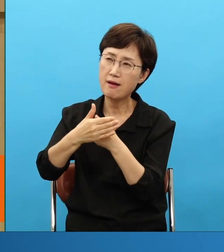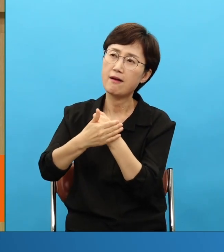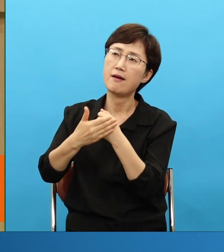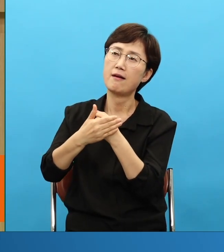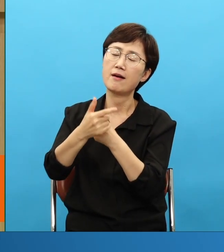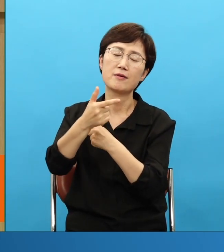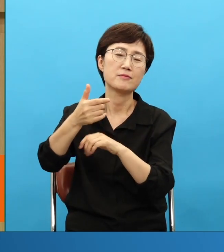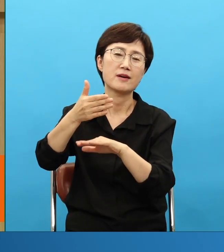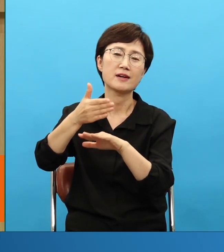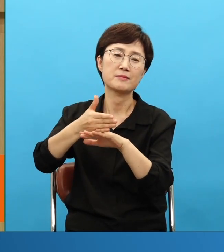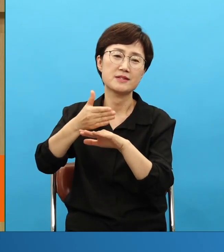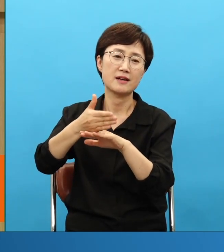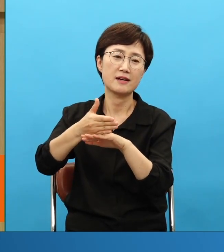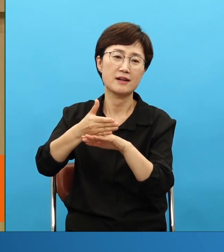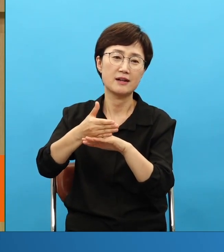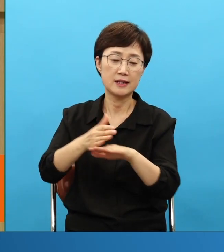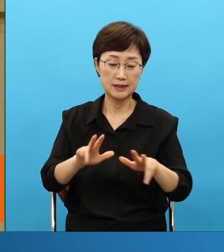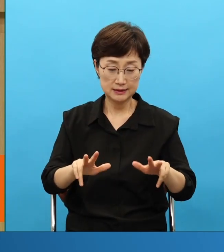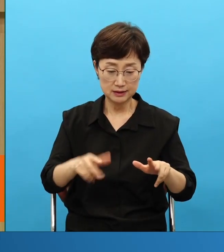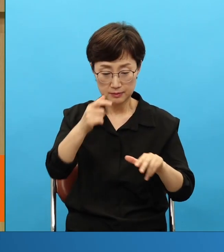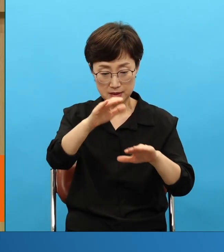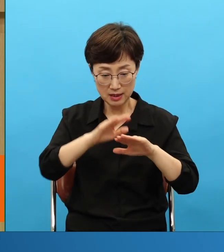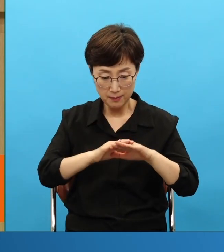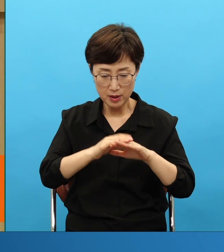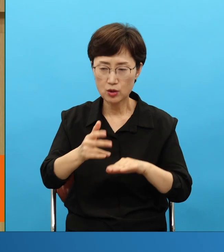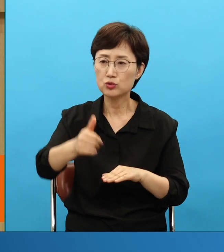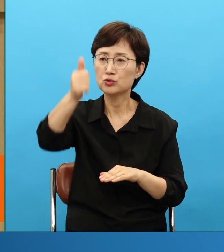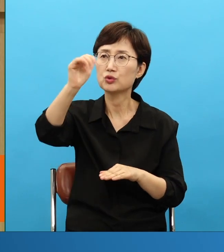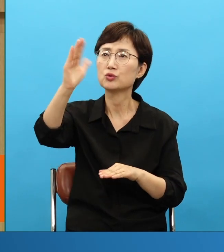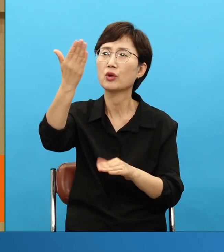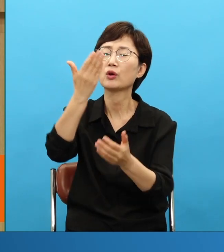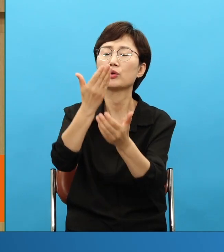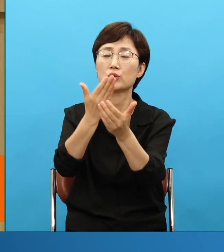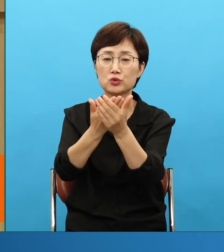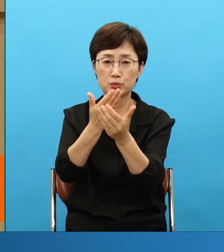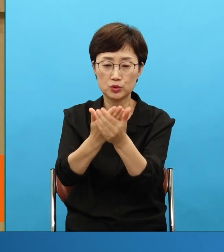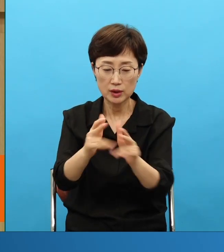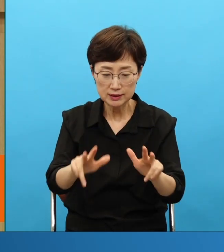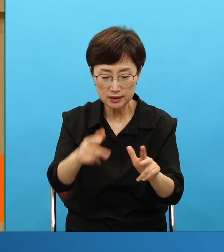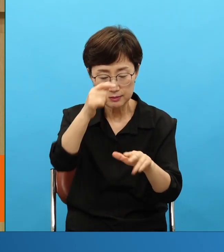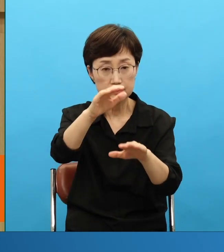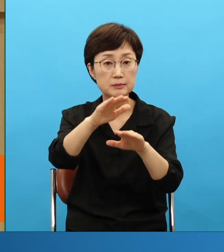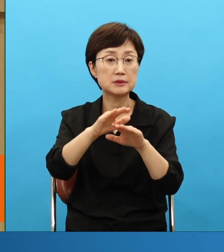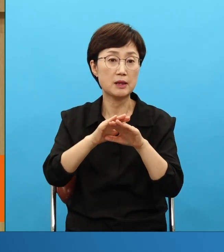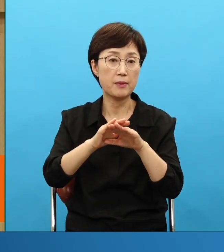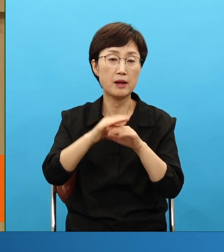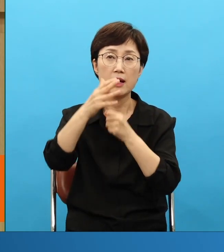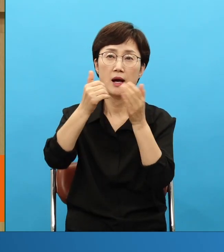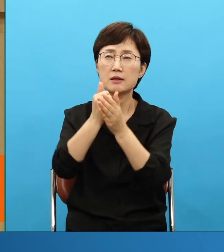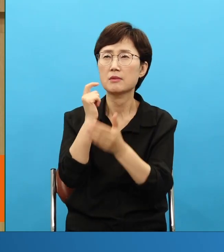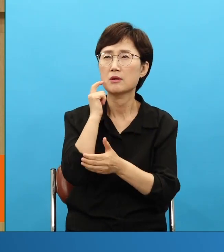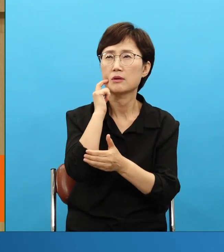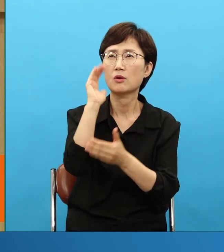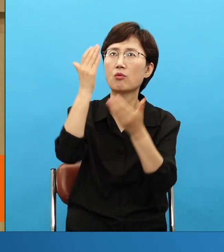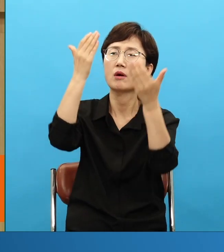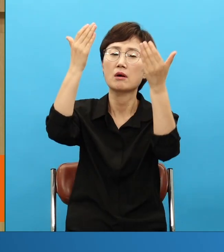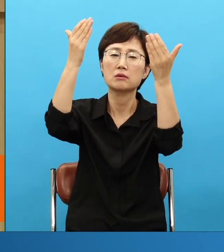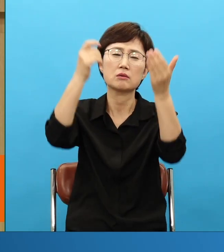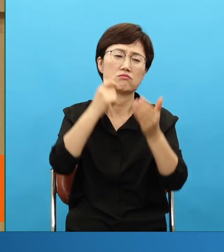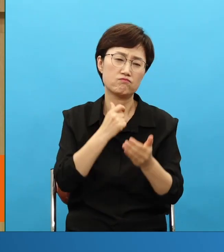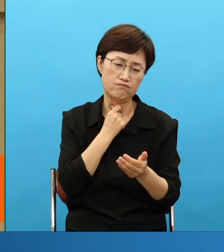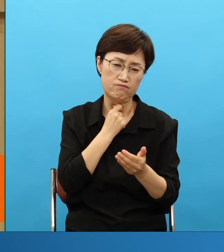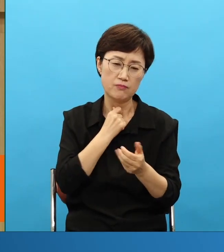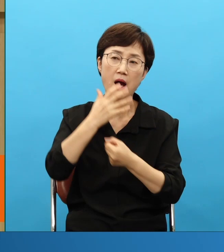너무 감사드립니다. 이 예배의 주인이 되시기를 바랍니다. 이 예배가 하나님께 영광을 돌리고 하나님의